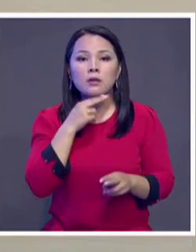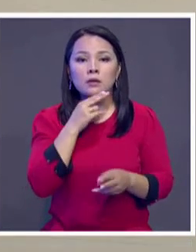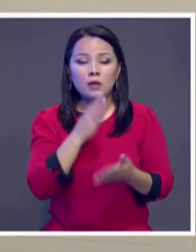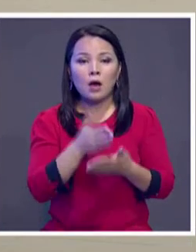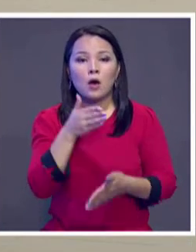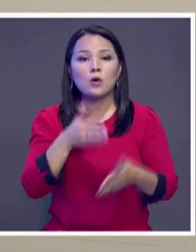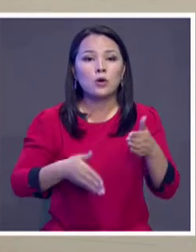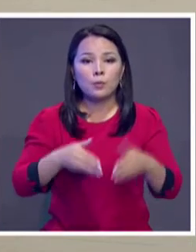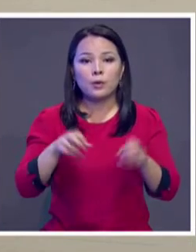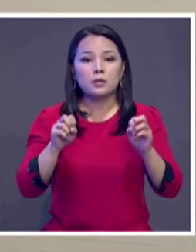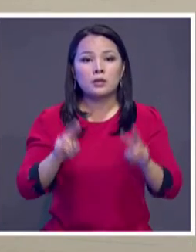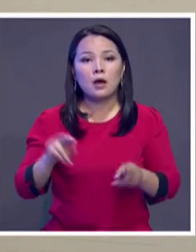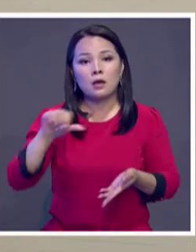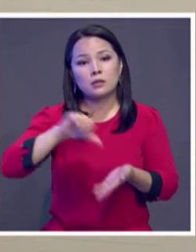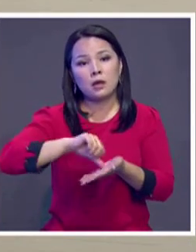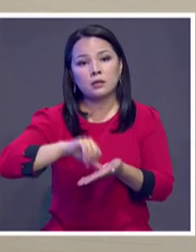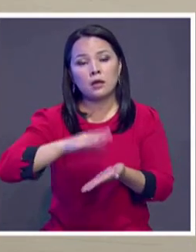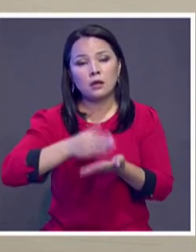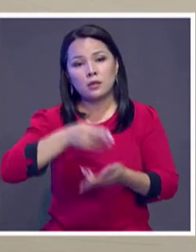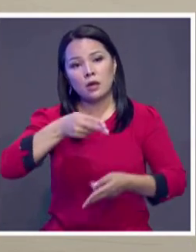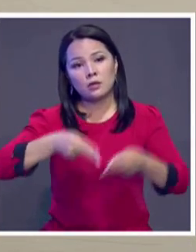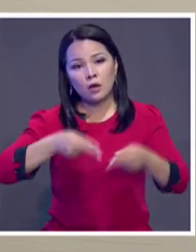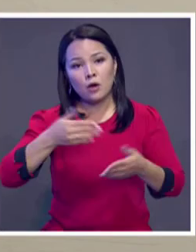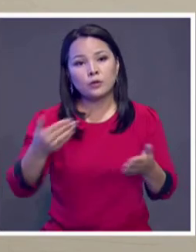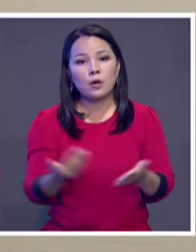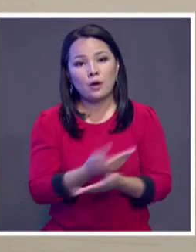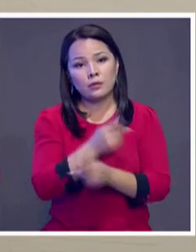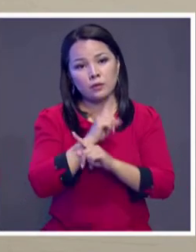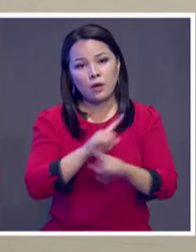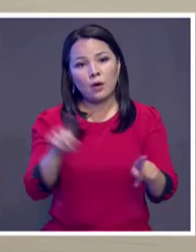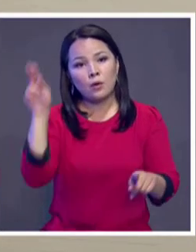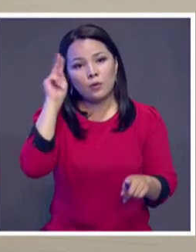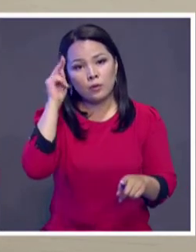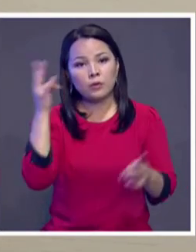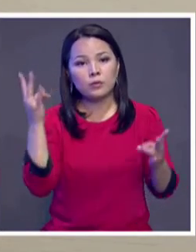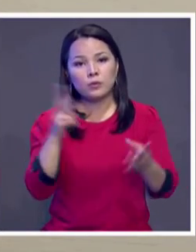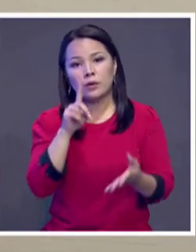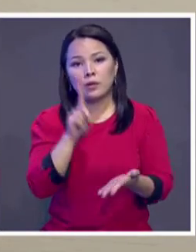роботтық хирургияны қолданамыз. Ал бұл әдіс жаңа болғандықтан оны үйрену қажет деп ойлаймын.